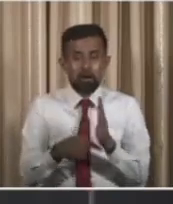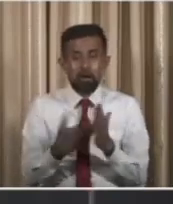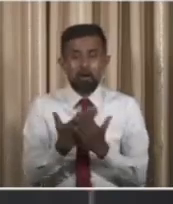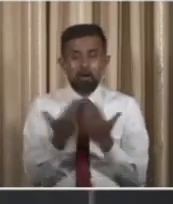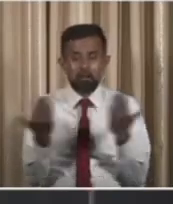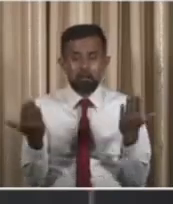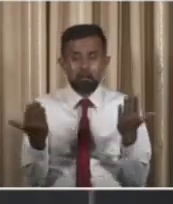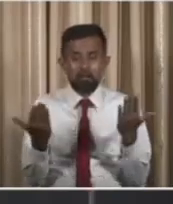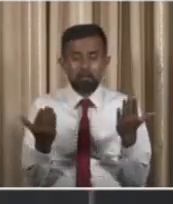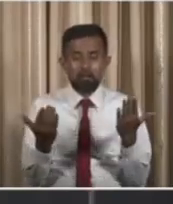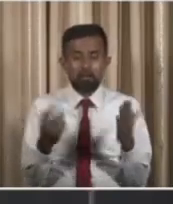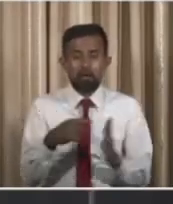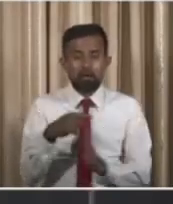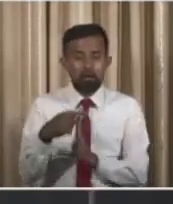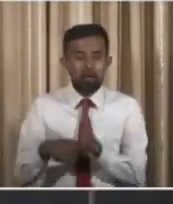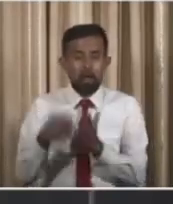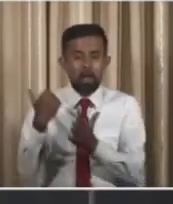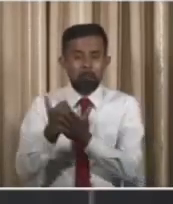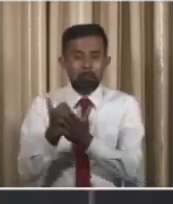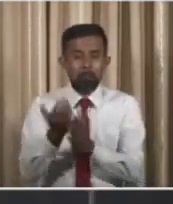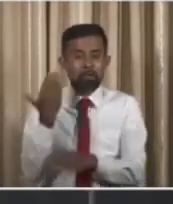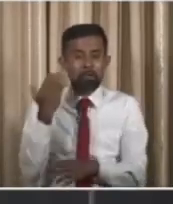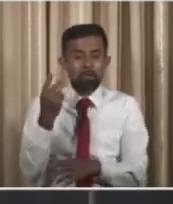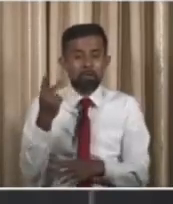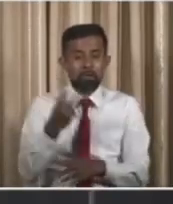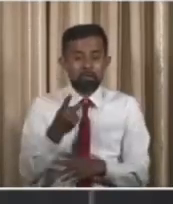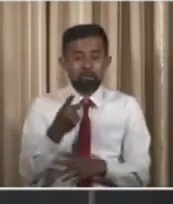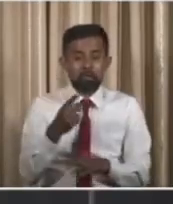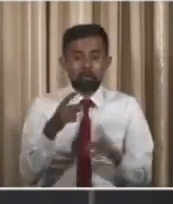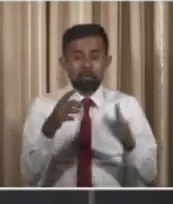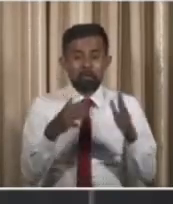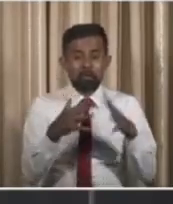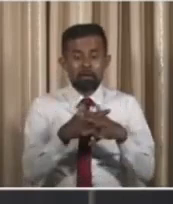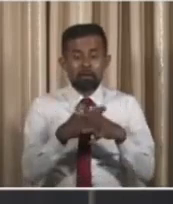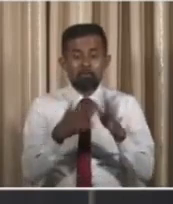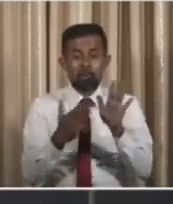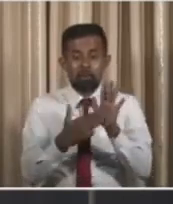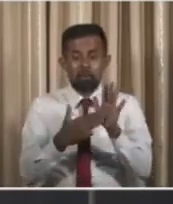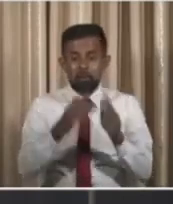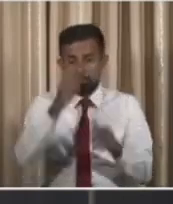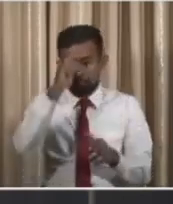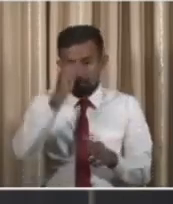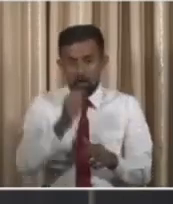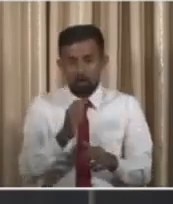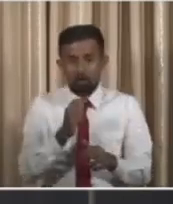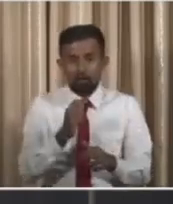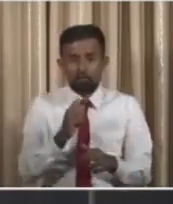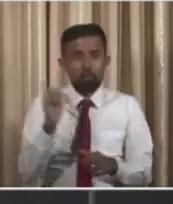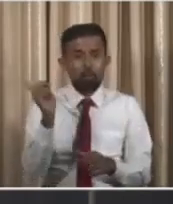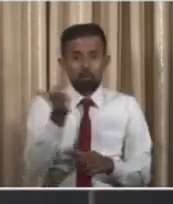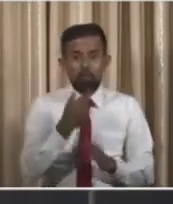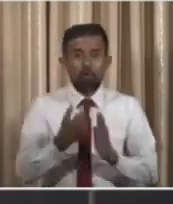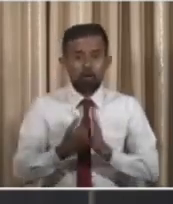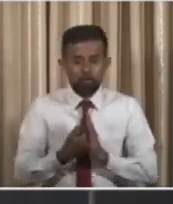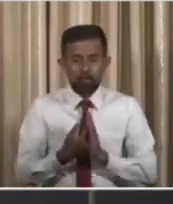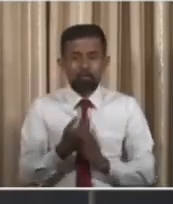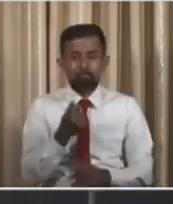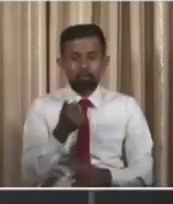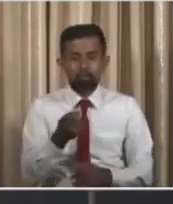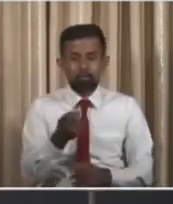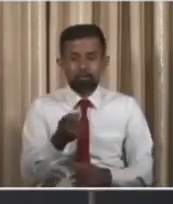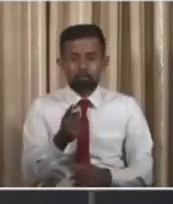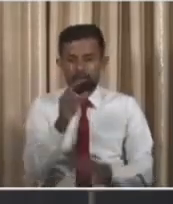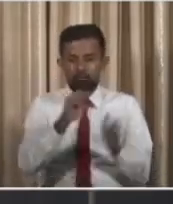lipia Sri Lanka Mahabank we hitapu niyoja di perti W A Vijayawardena me di tu maake, api kaurut garu karno itu mat,